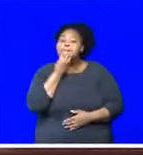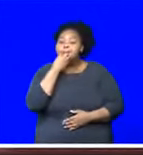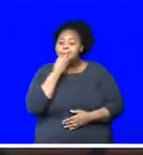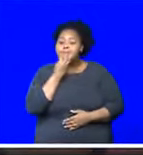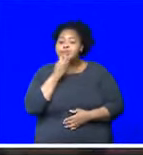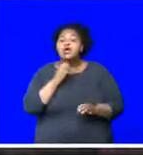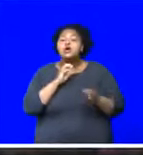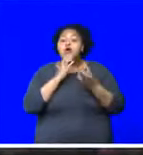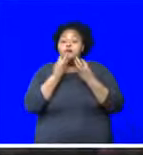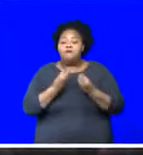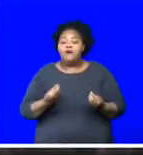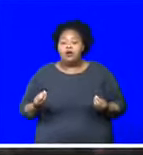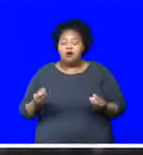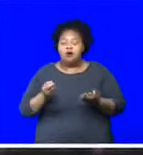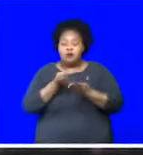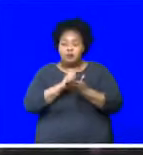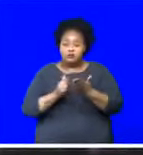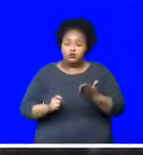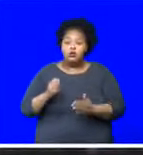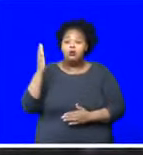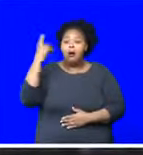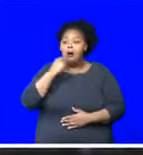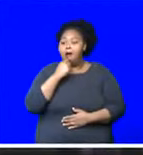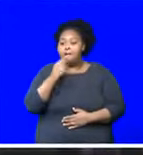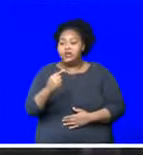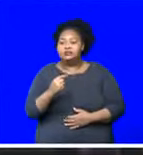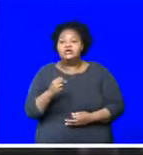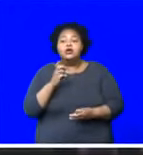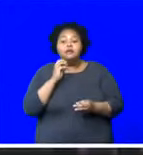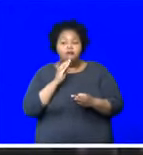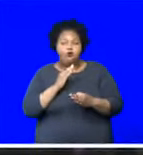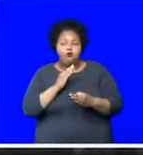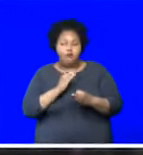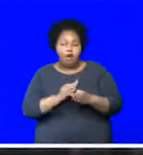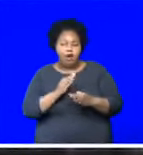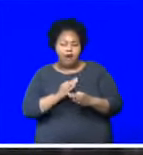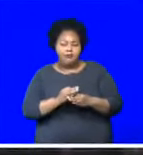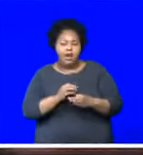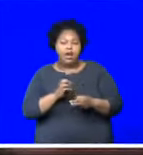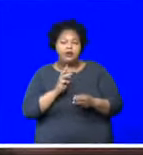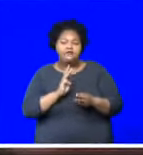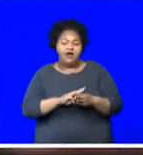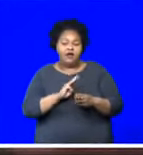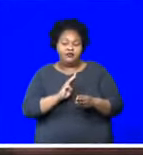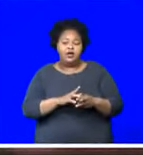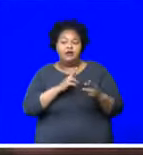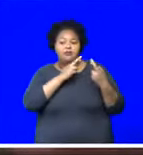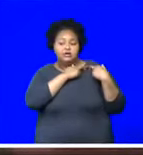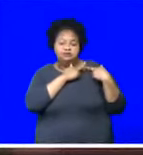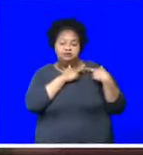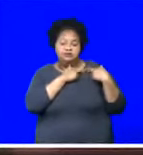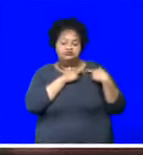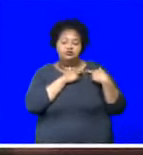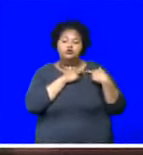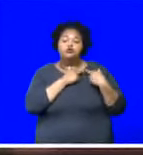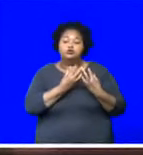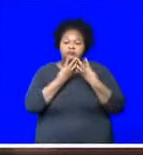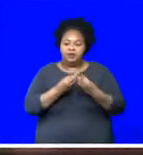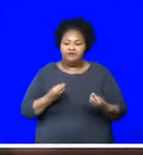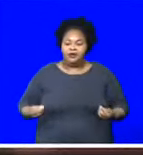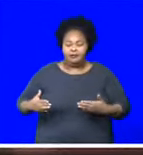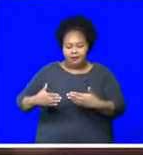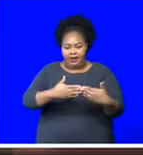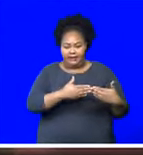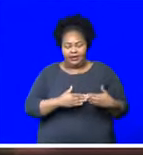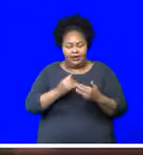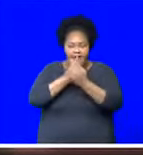asiphokazi Dlamini uthi bantfu labadzala kufanele badlale indzima yabo kubavikela abantwana. Kuhlukubeteka kunengi